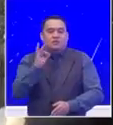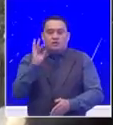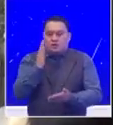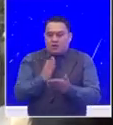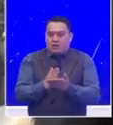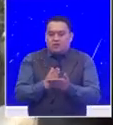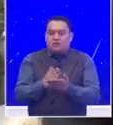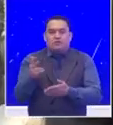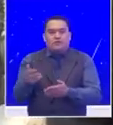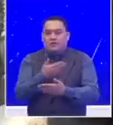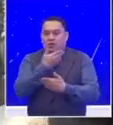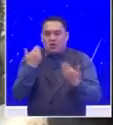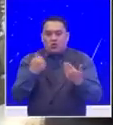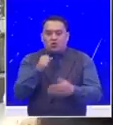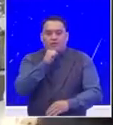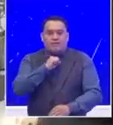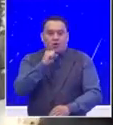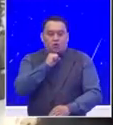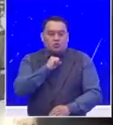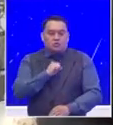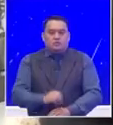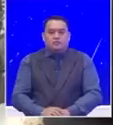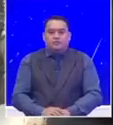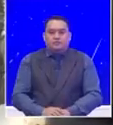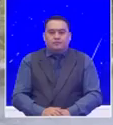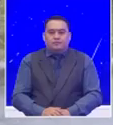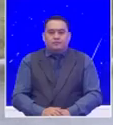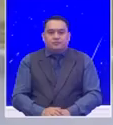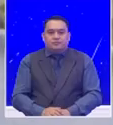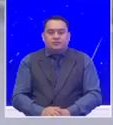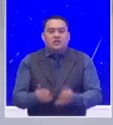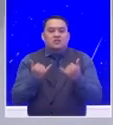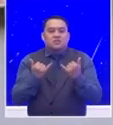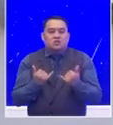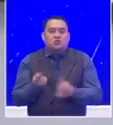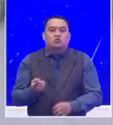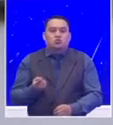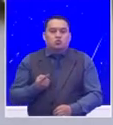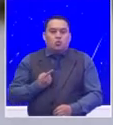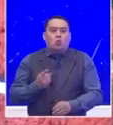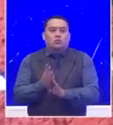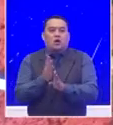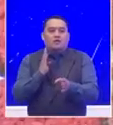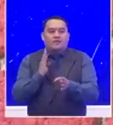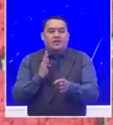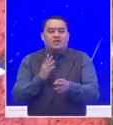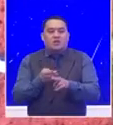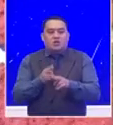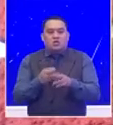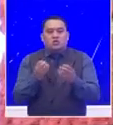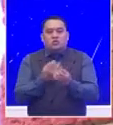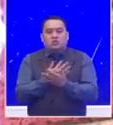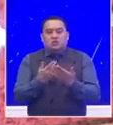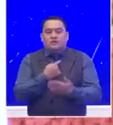камеры, там практически не совершаются правонарушения и преступления. Сейчас ждут своей очереди к подключению видеонаблюдения еще